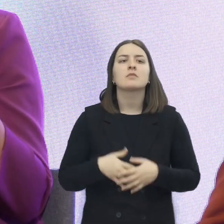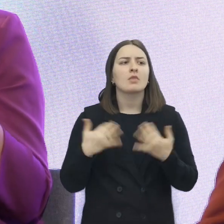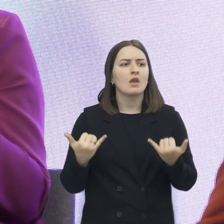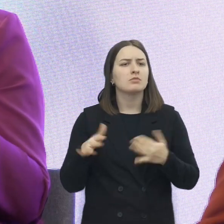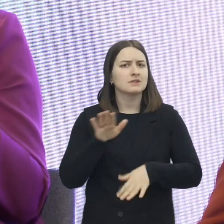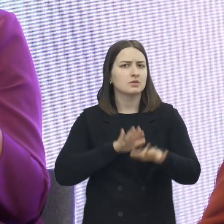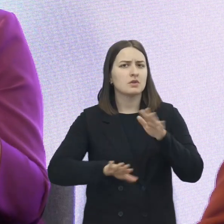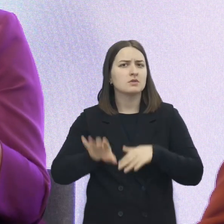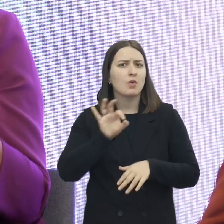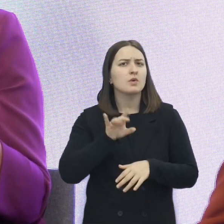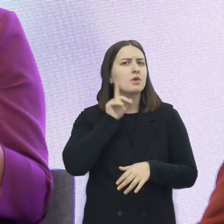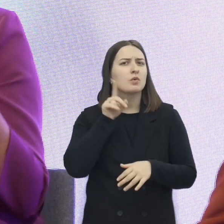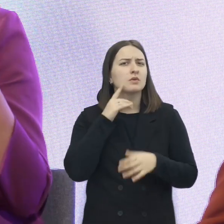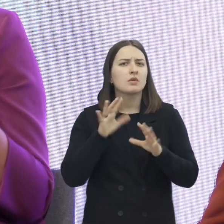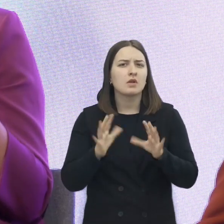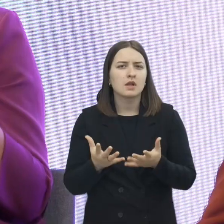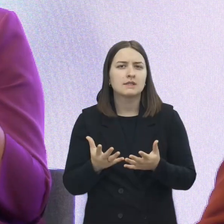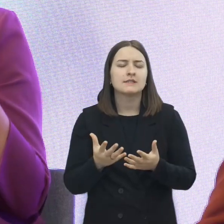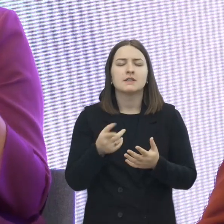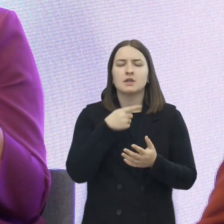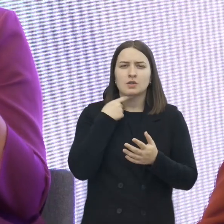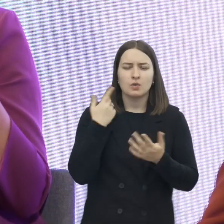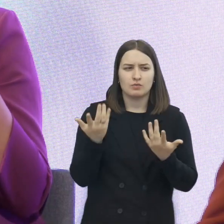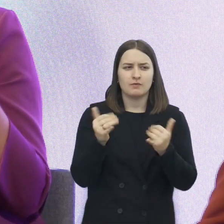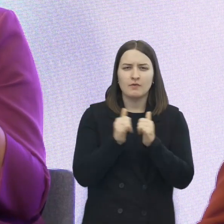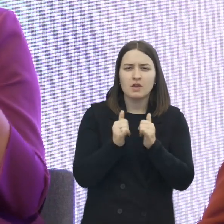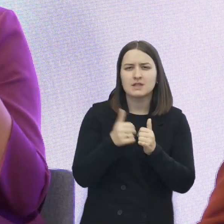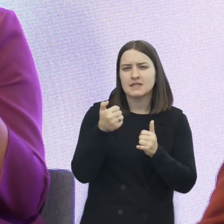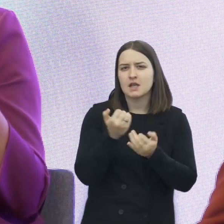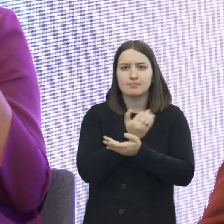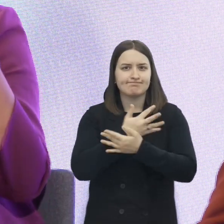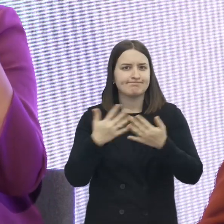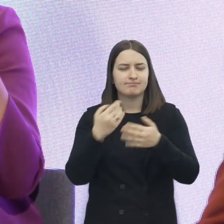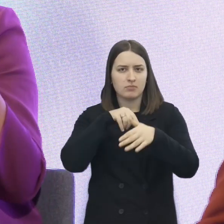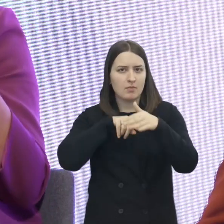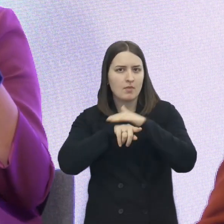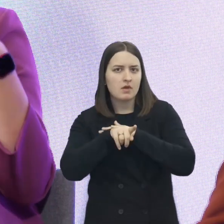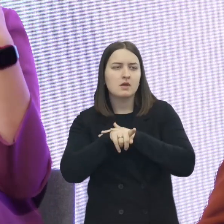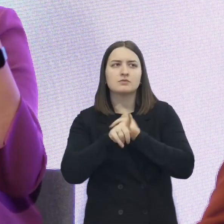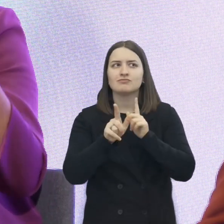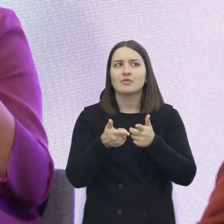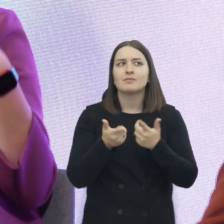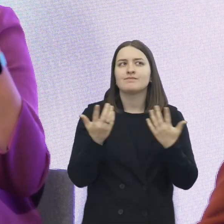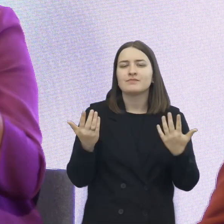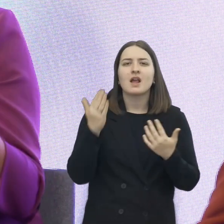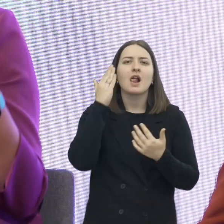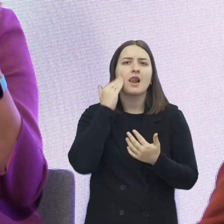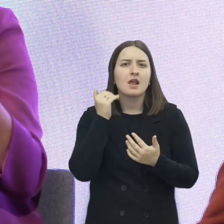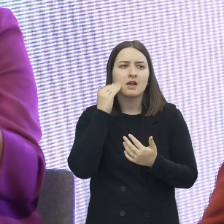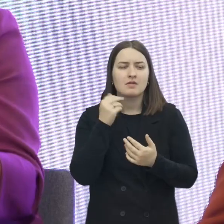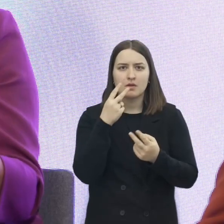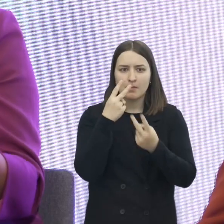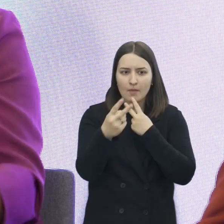mes šnekam apie socialinius tinklus, per kuriuos yra labai lengva patekti į tas įvairias